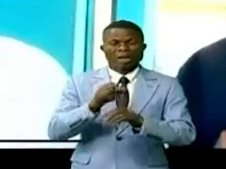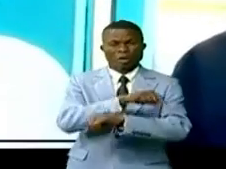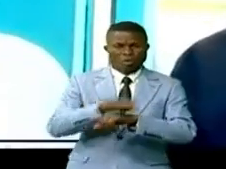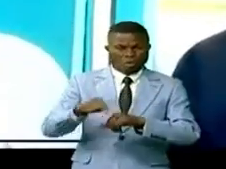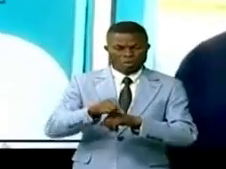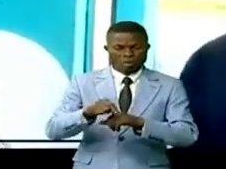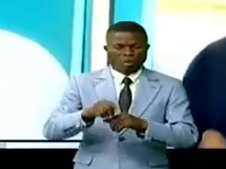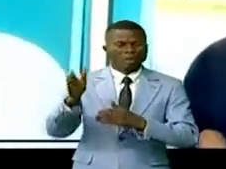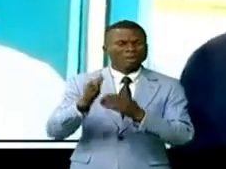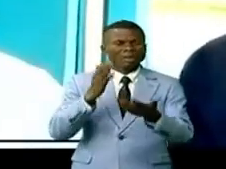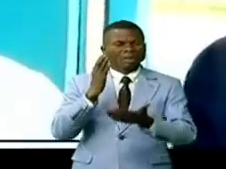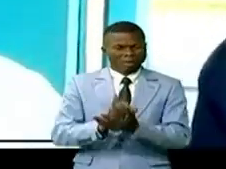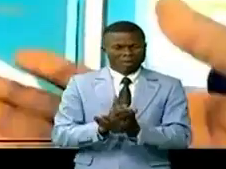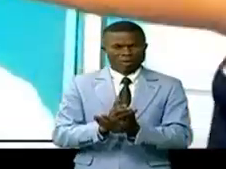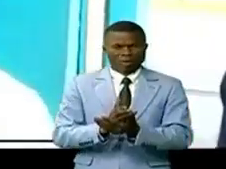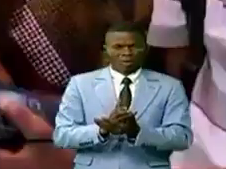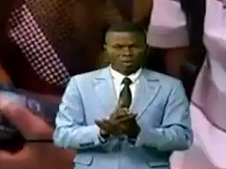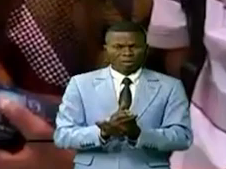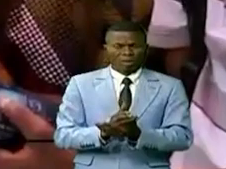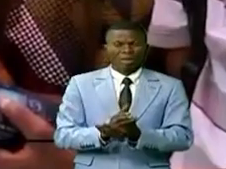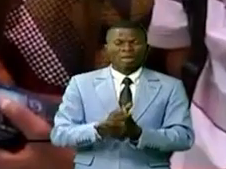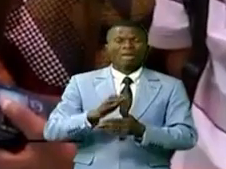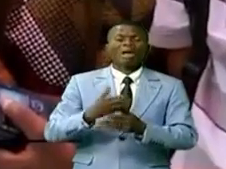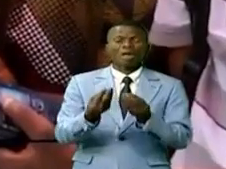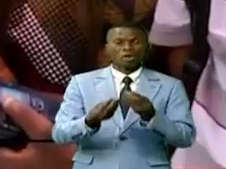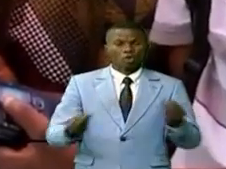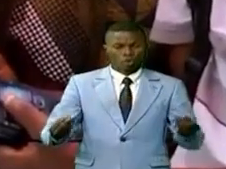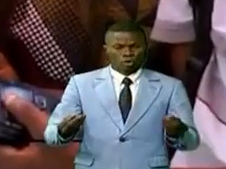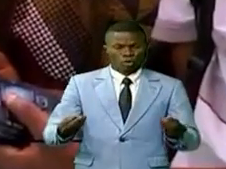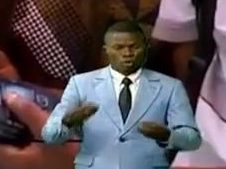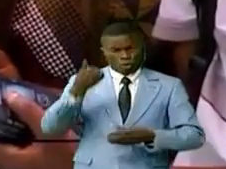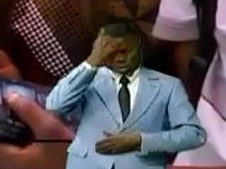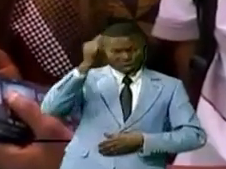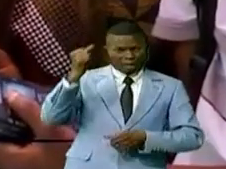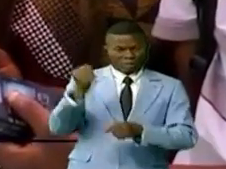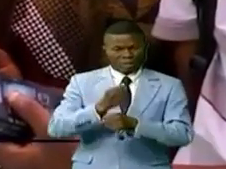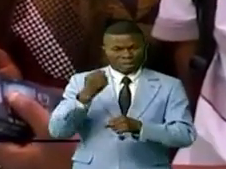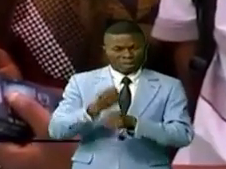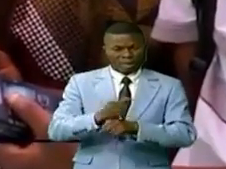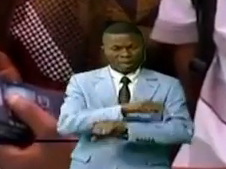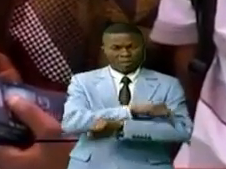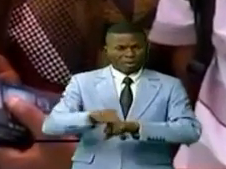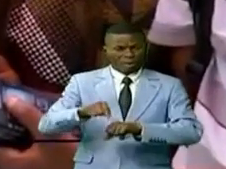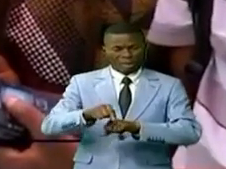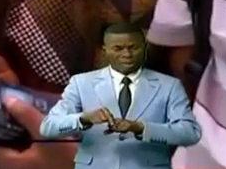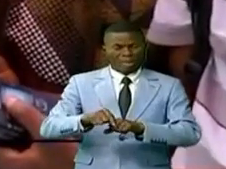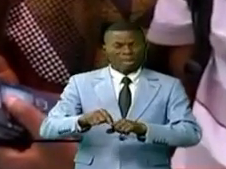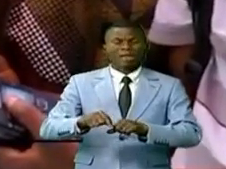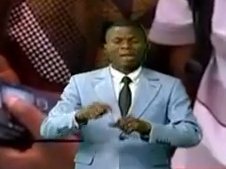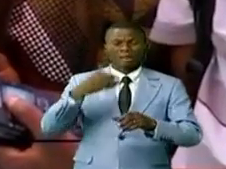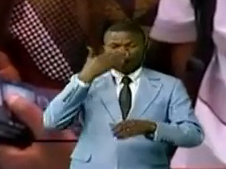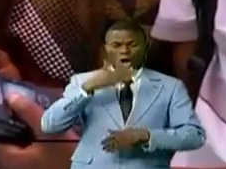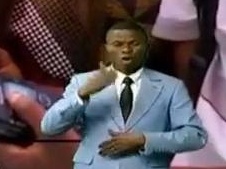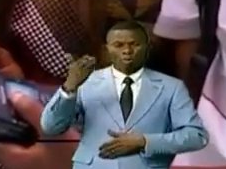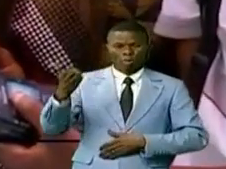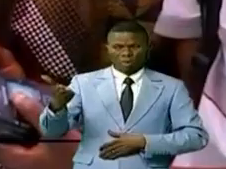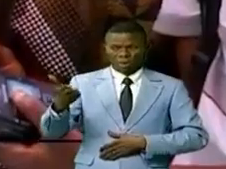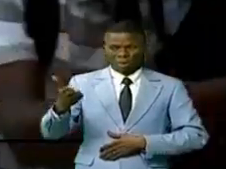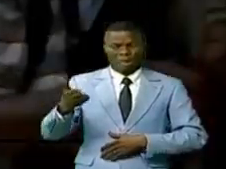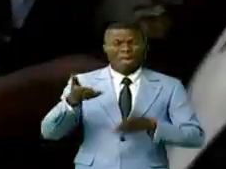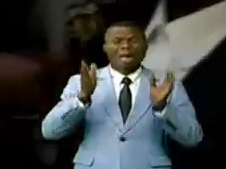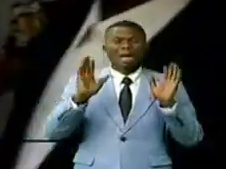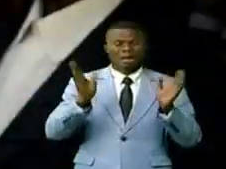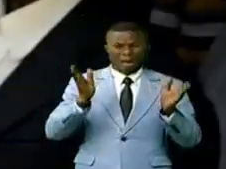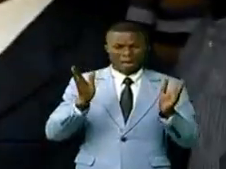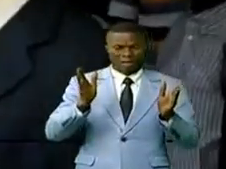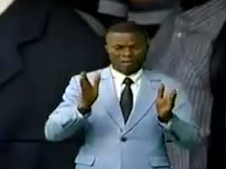sont paralysés. Les conséquences de la grève du personnel non médecin et administratif du secteur de santé sont néfastes sur